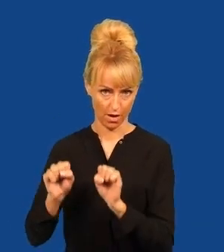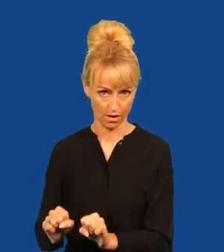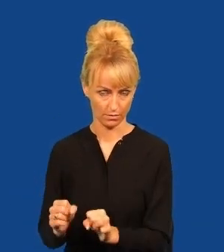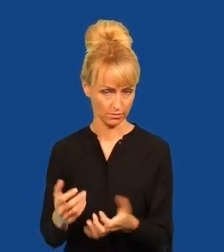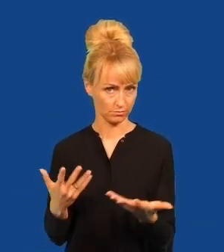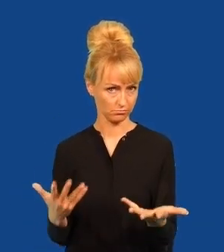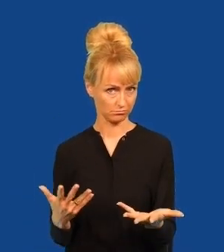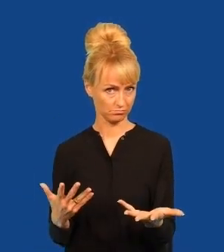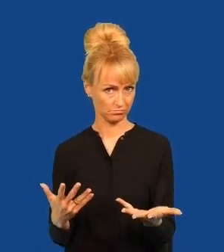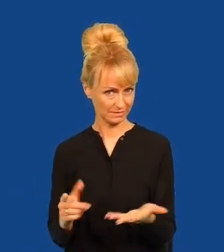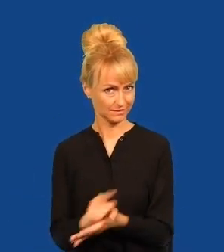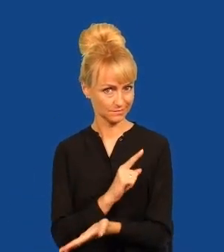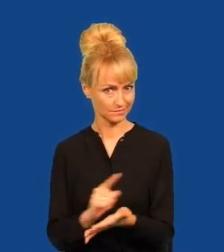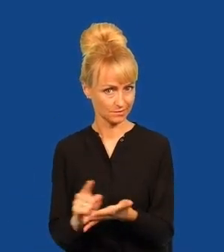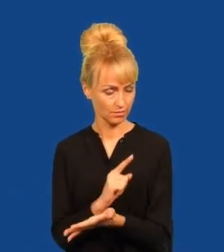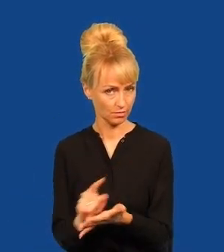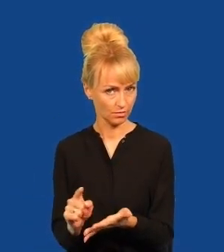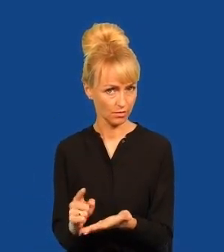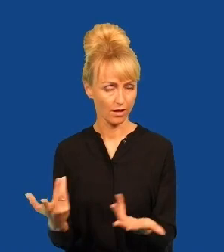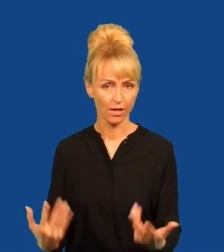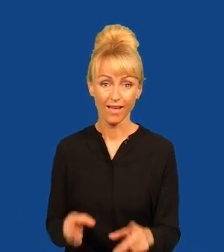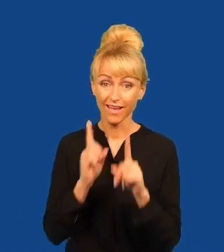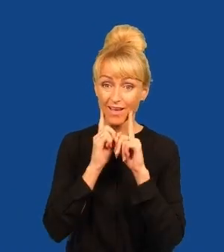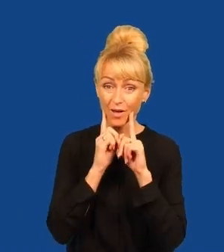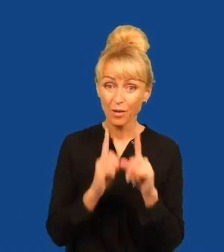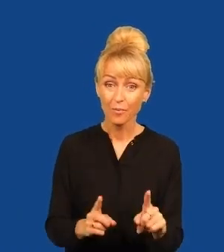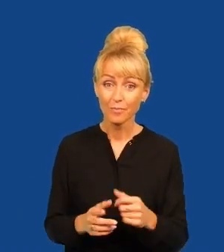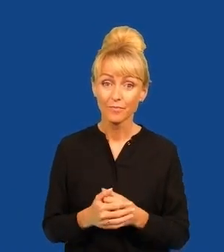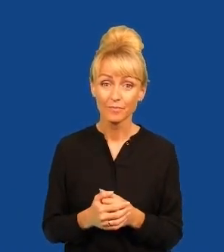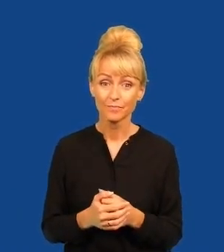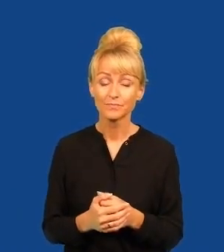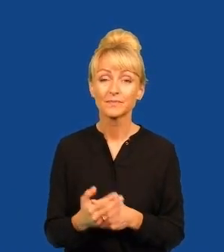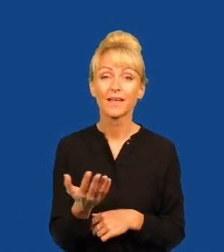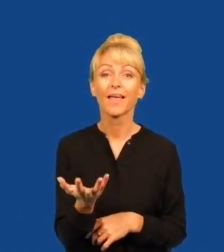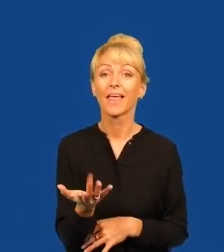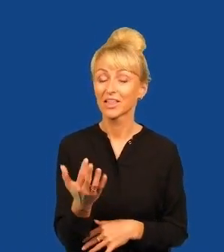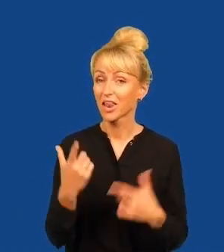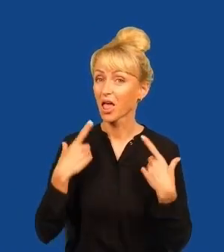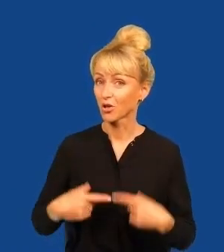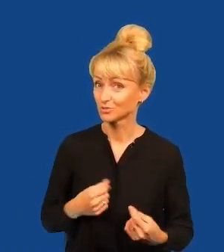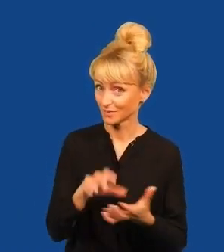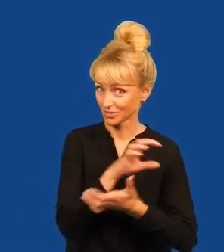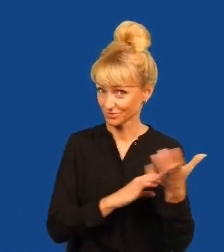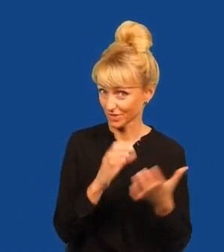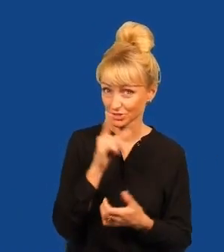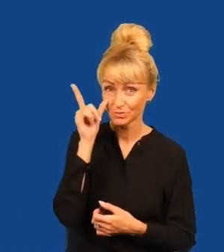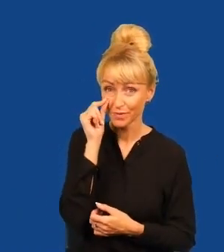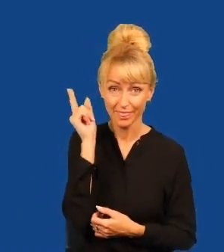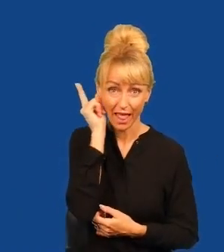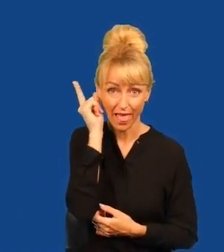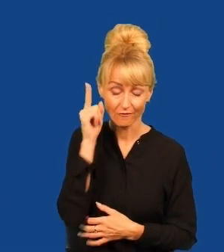Mimo to, że pewnie to skipujemy. Ciekaw jestem, czy pamiętacie, ile osób na świecie śpi z telefonami. To